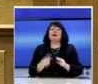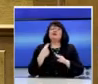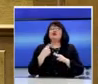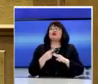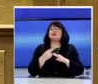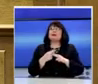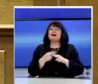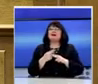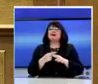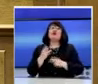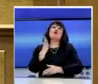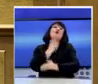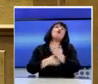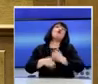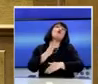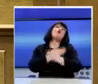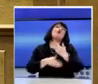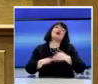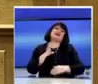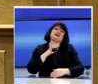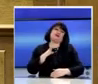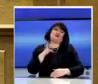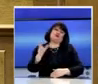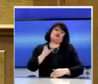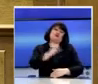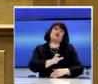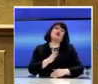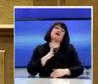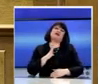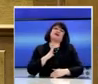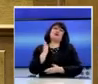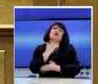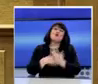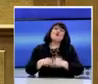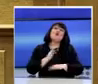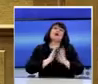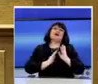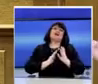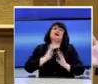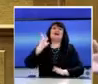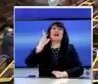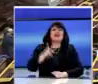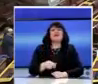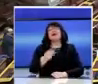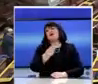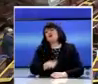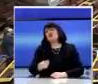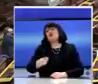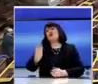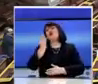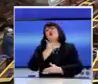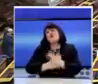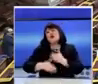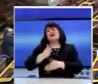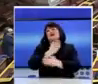σημαντικό είναι ότι έχετε κουράσει πια τους πολίτες. Και κάθε μέρα τους κουράζετε όλο ένα και